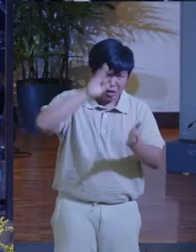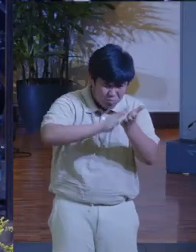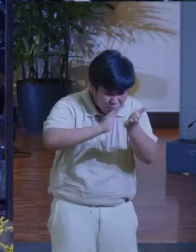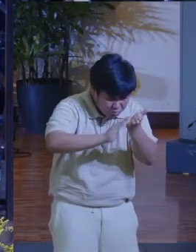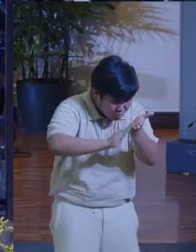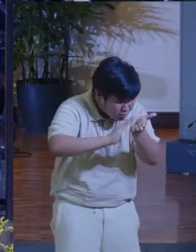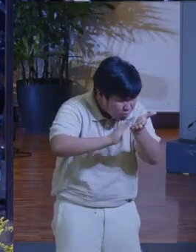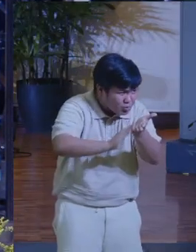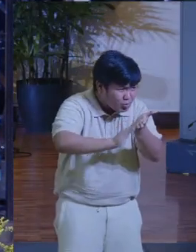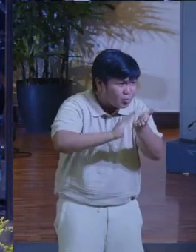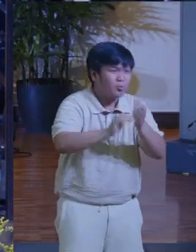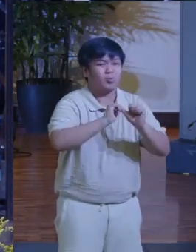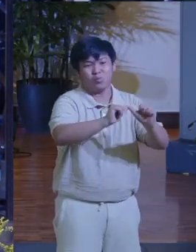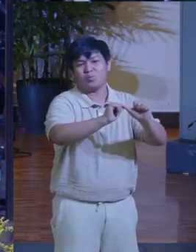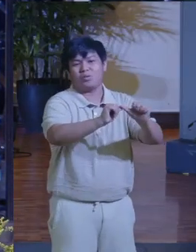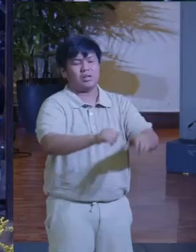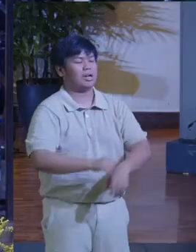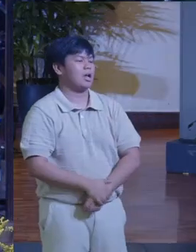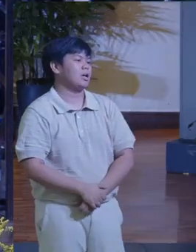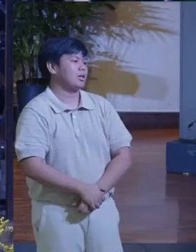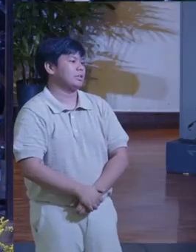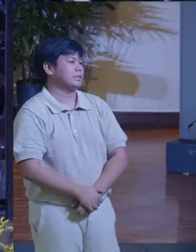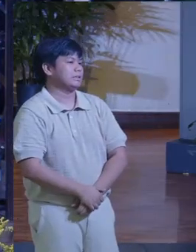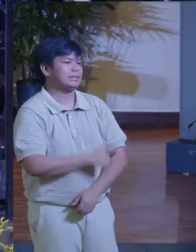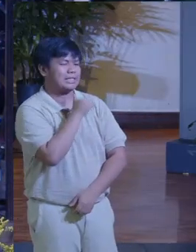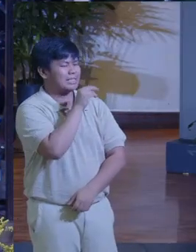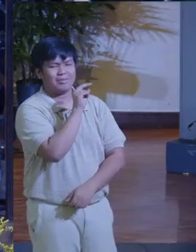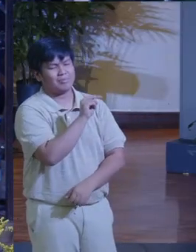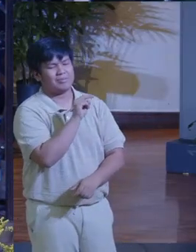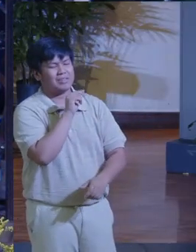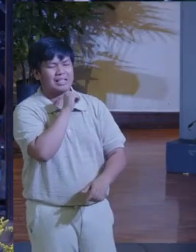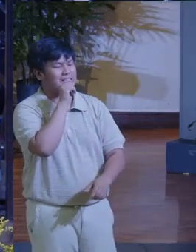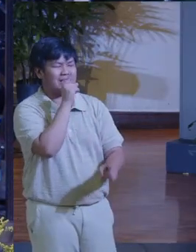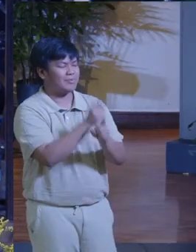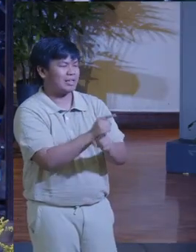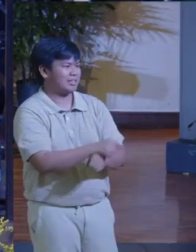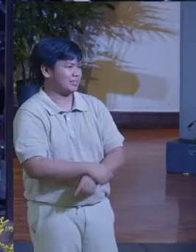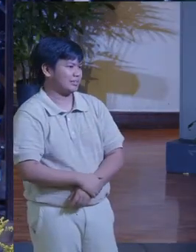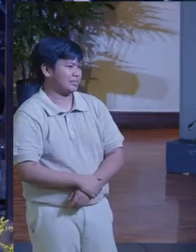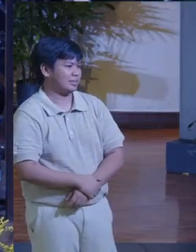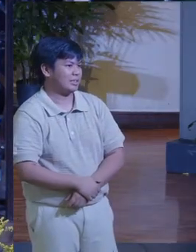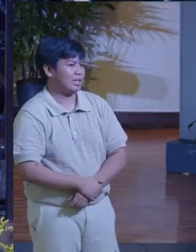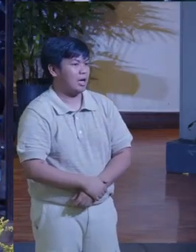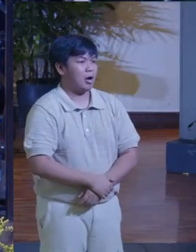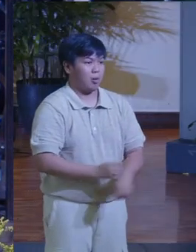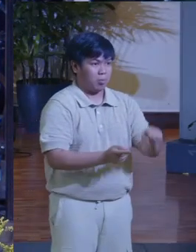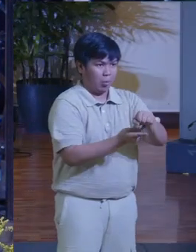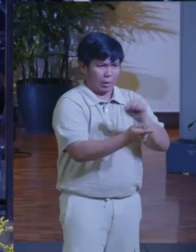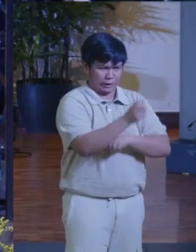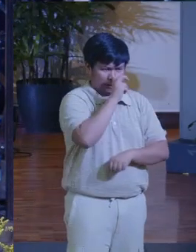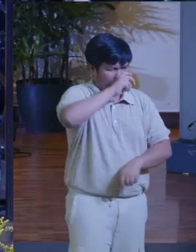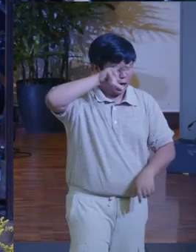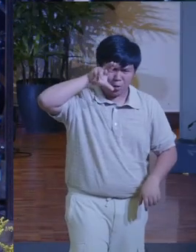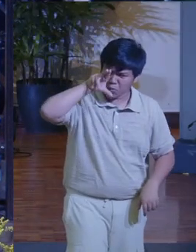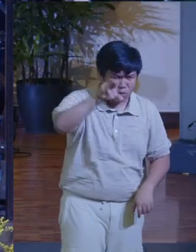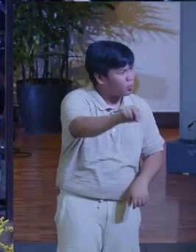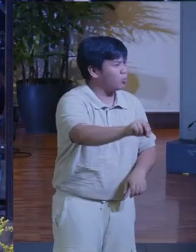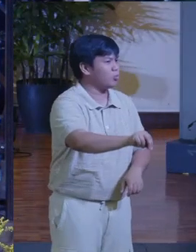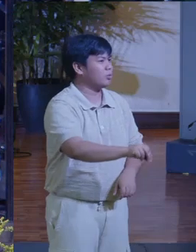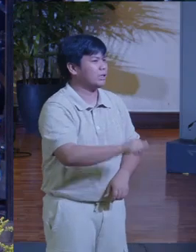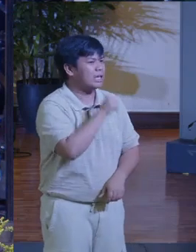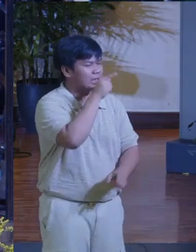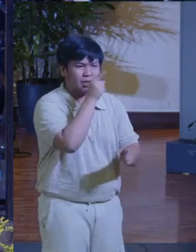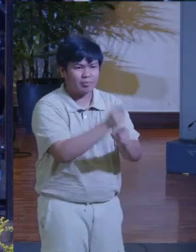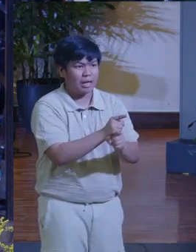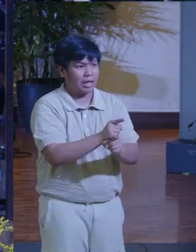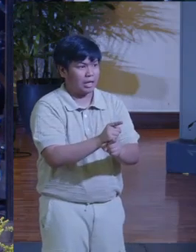God forbid. Pareho nang sinabi niya sa verse 17. Certainly not. How can